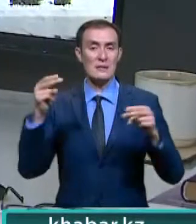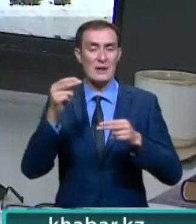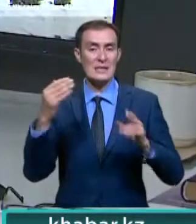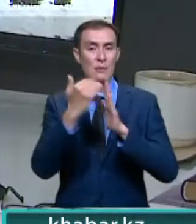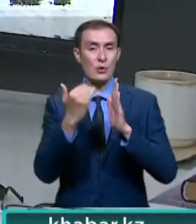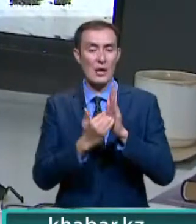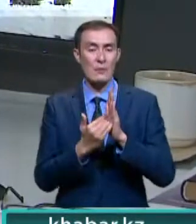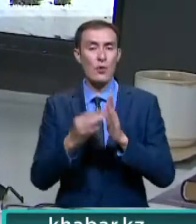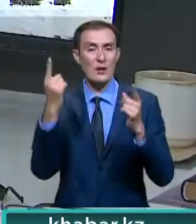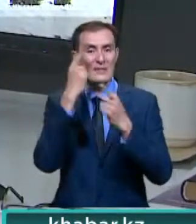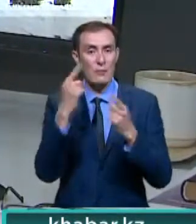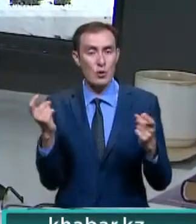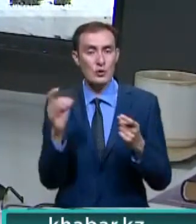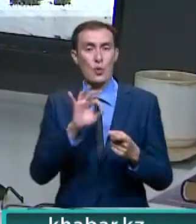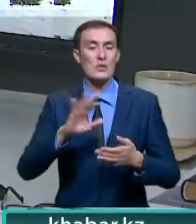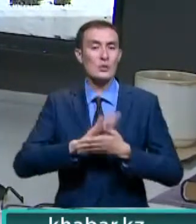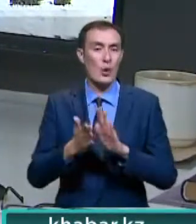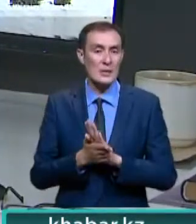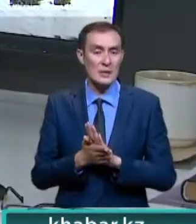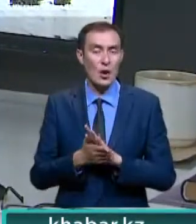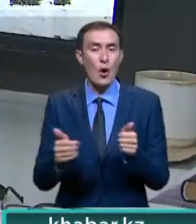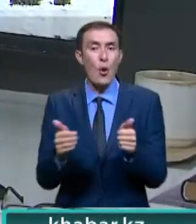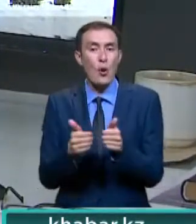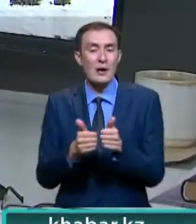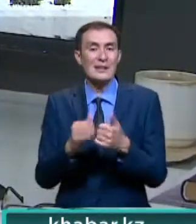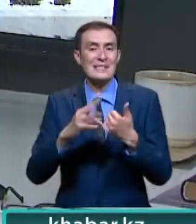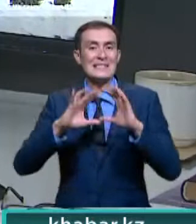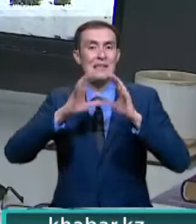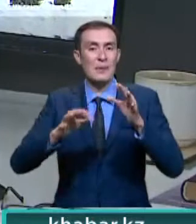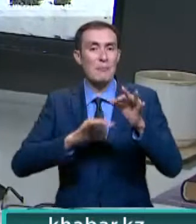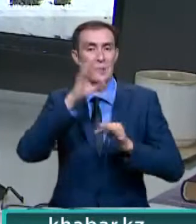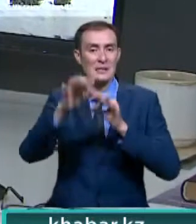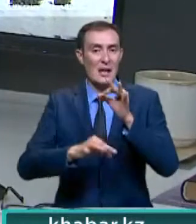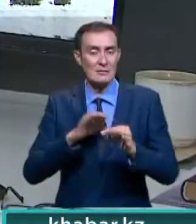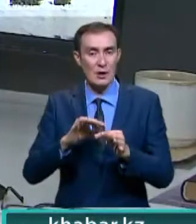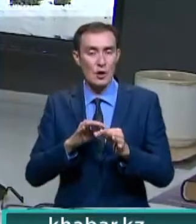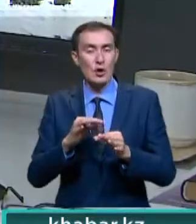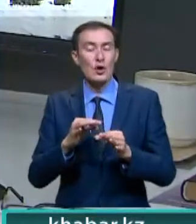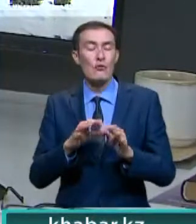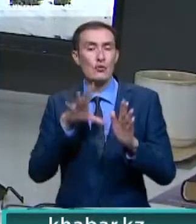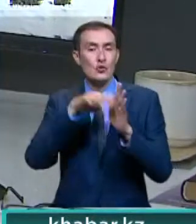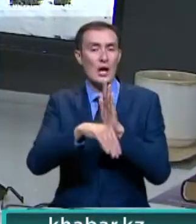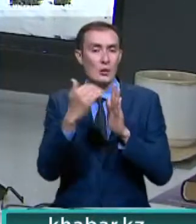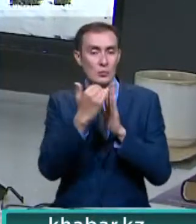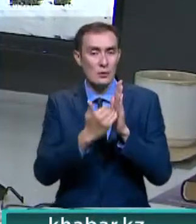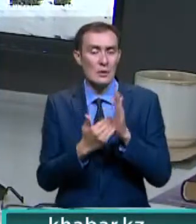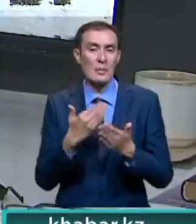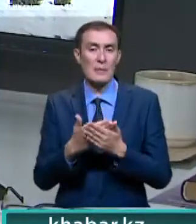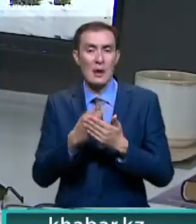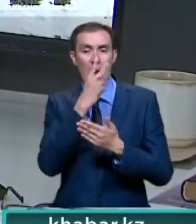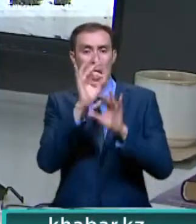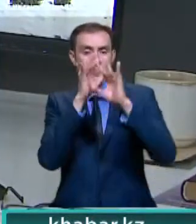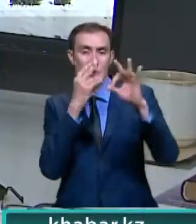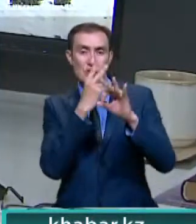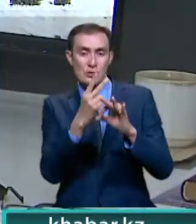«Программа по осведомленности о ситуации в околоземном космическом пространстве». Значит, сюда включается оптическая